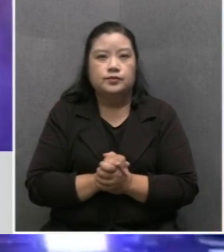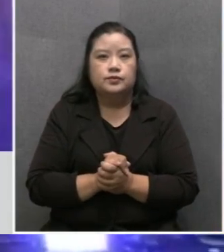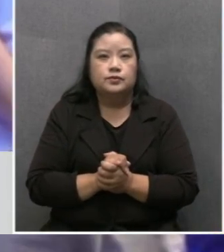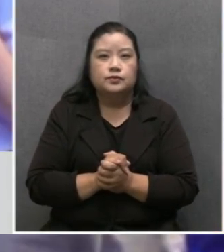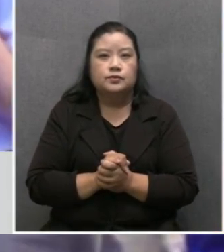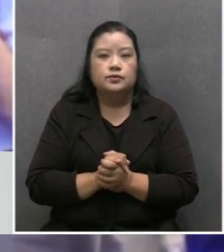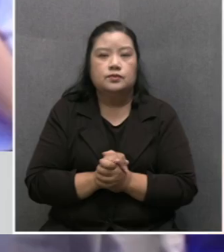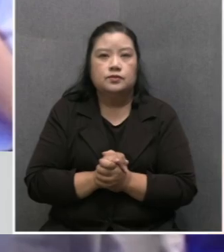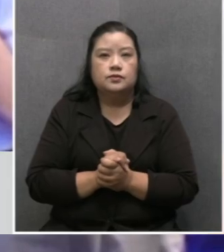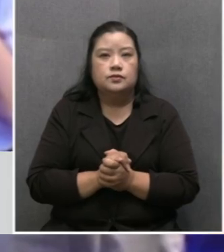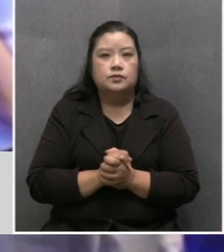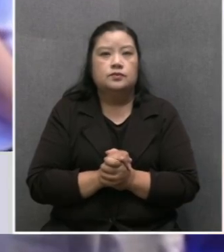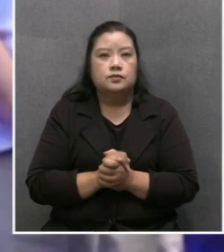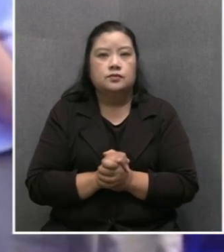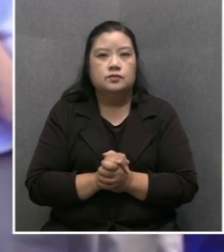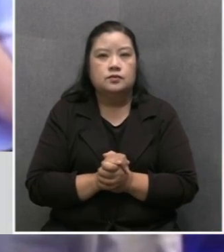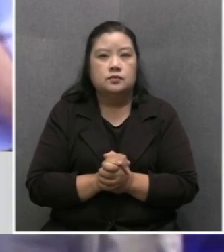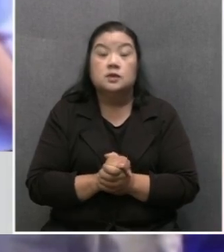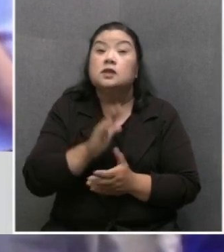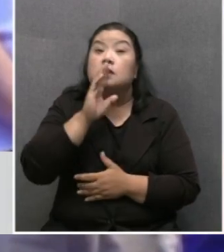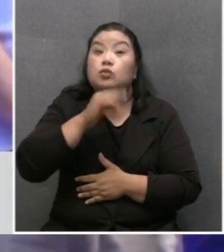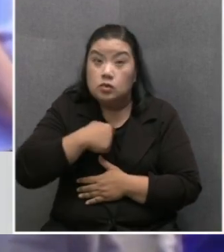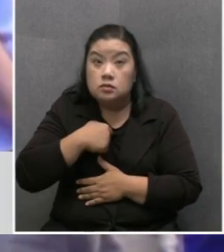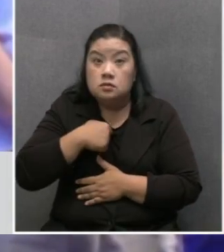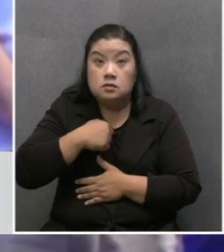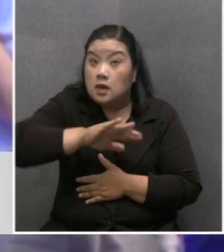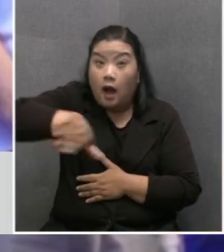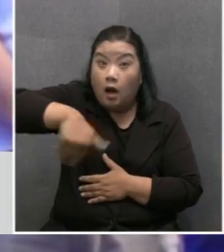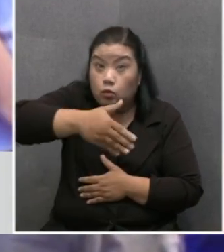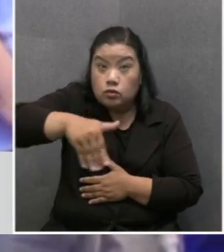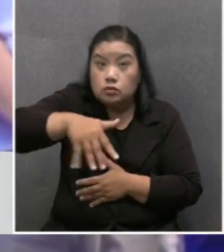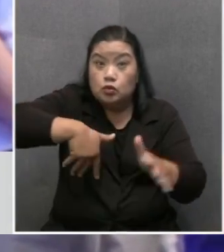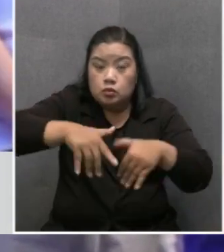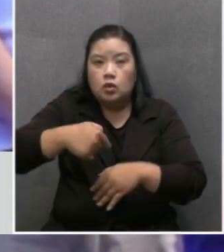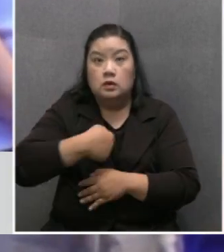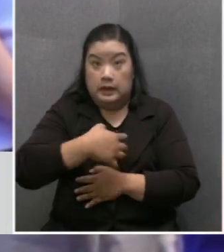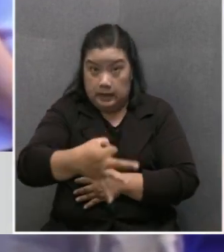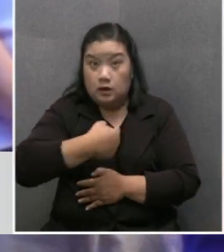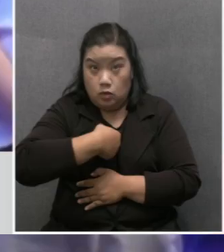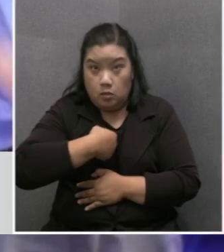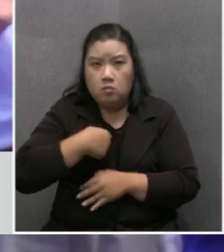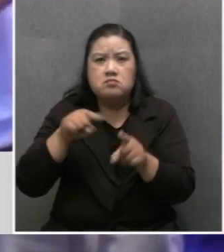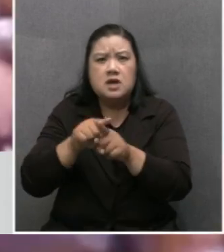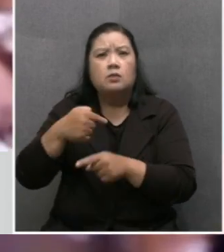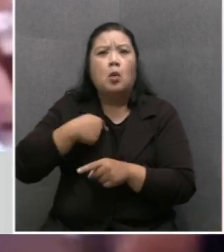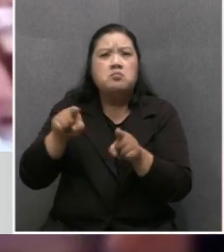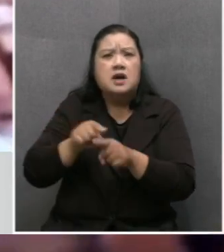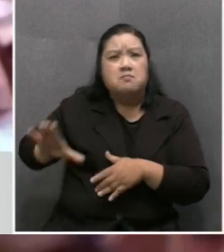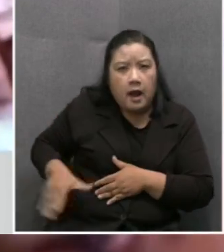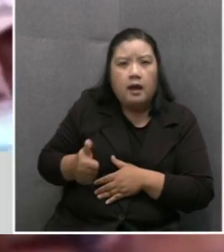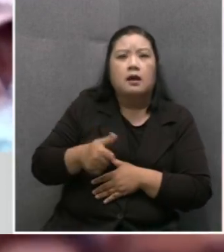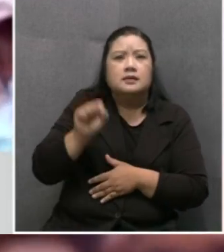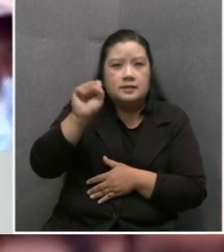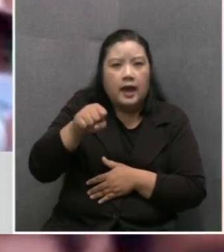ถ้าพูดจริงๆนะถ้าพ่อแม่พี่น้องเลือกพวกผมเข้าไปเนี่ยพวกผมก็เป็นสุนัขรับใช้ของพวกท่านแหละครับนะครับ